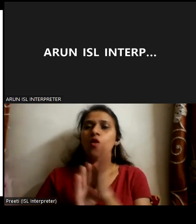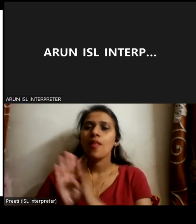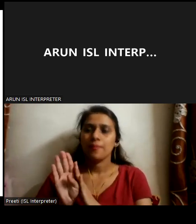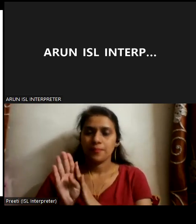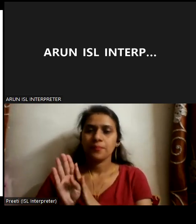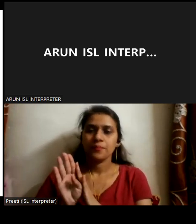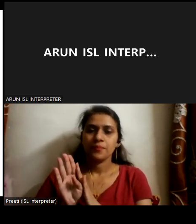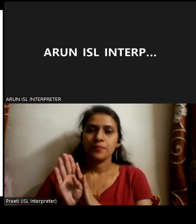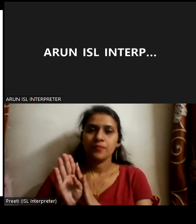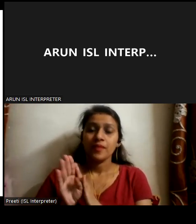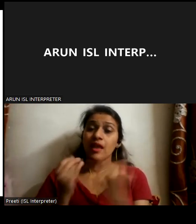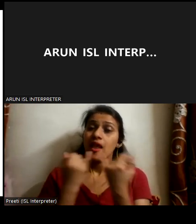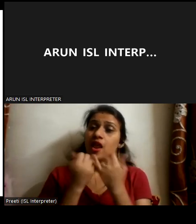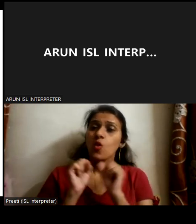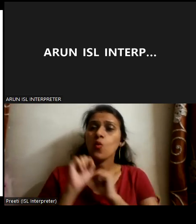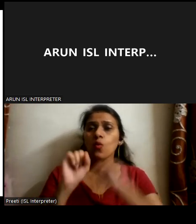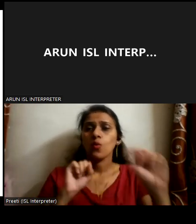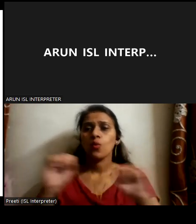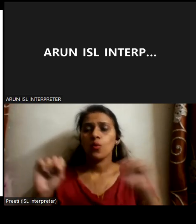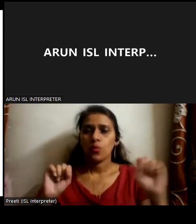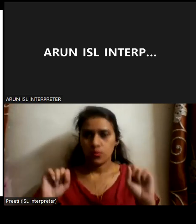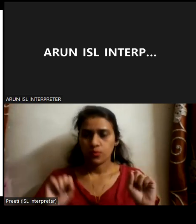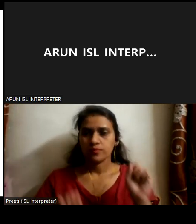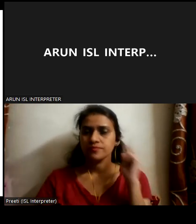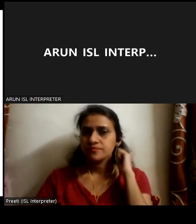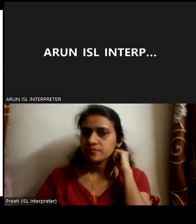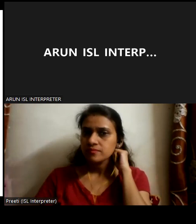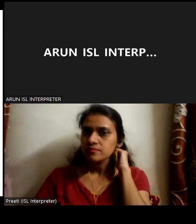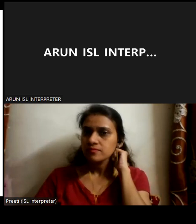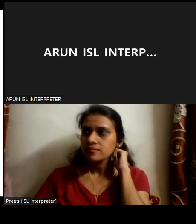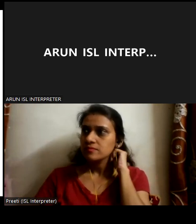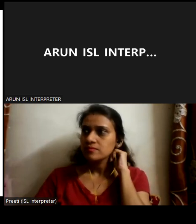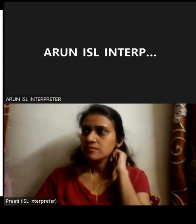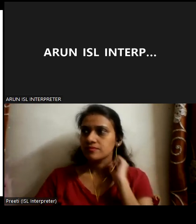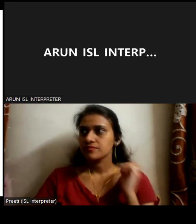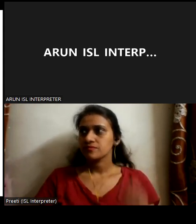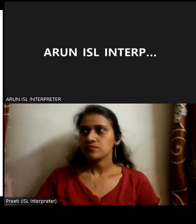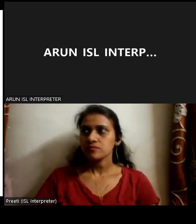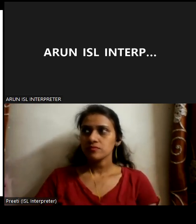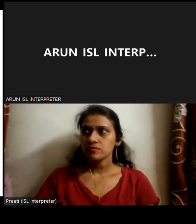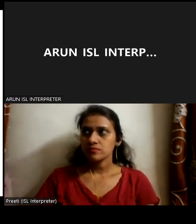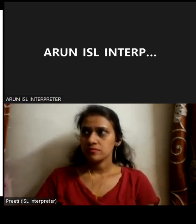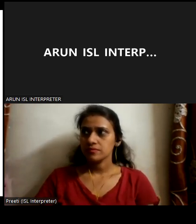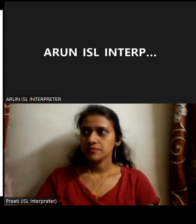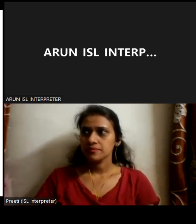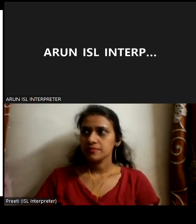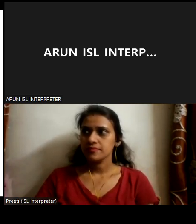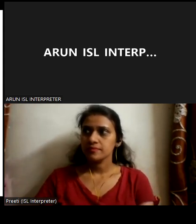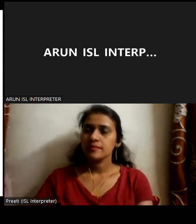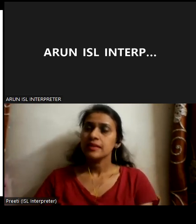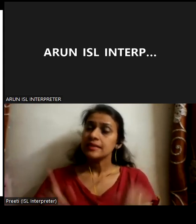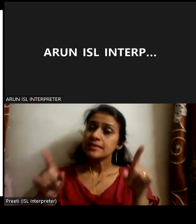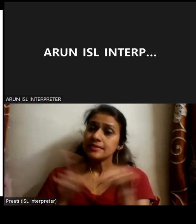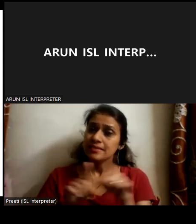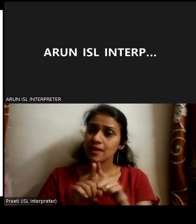ये भी इंडिविजुअल का होता है. सेकेंड फॉर्मेट इज स्किल डेवलपमेंट, कौशल विकास. यहाँ पे भी एक एक लोगों को हम